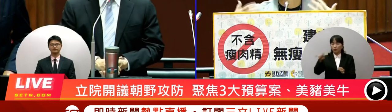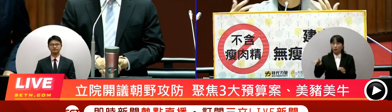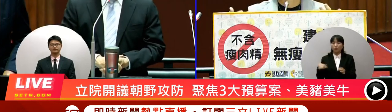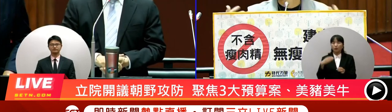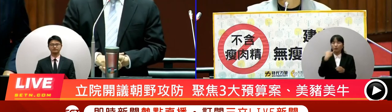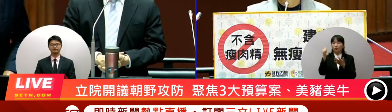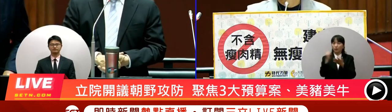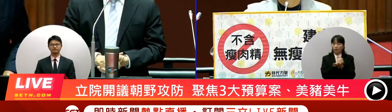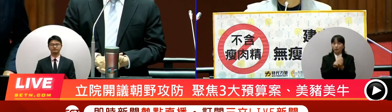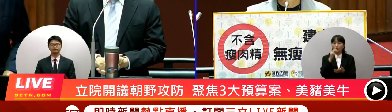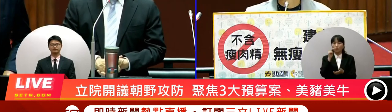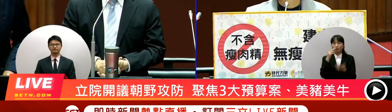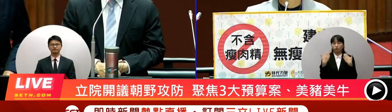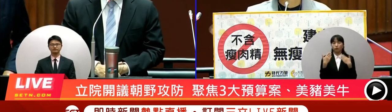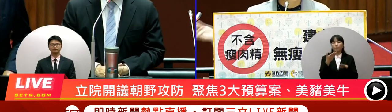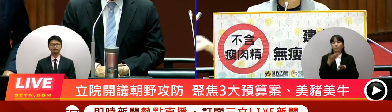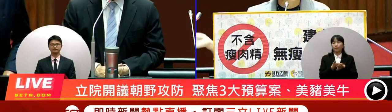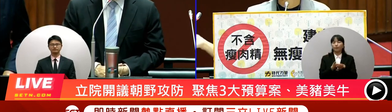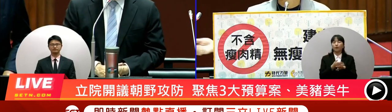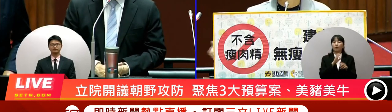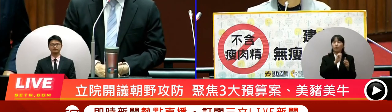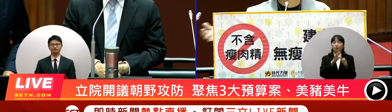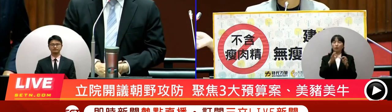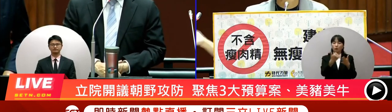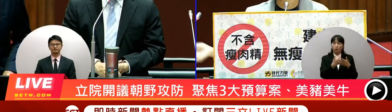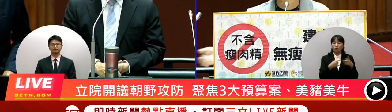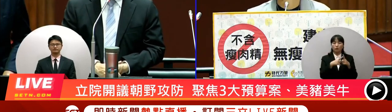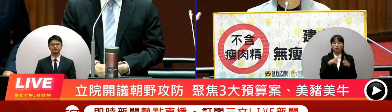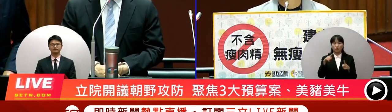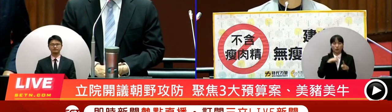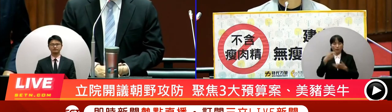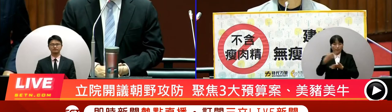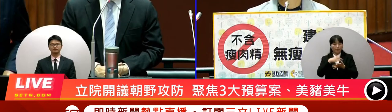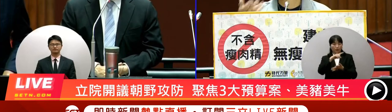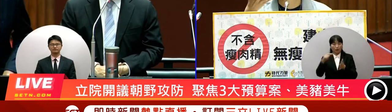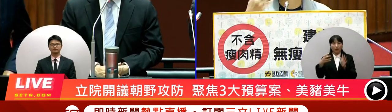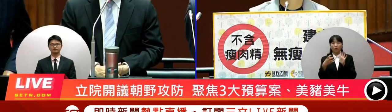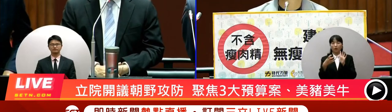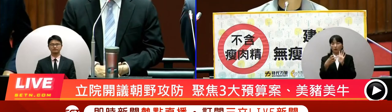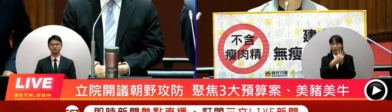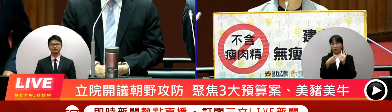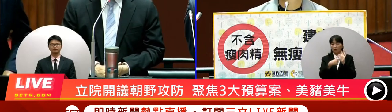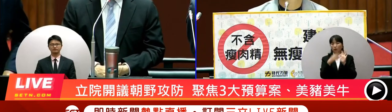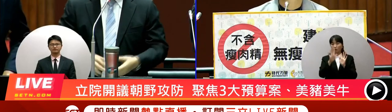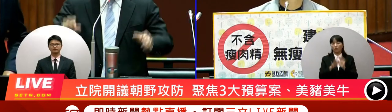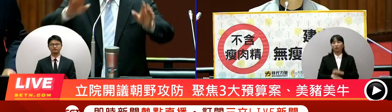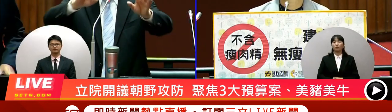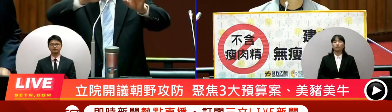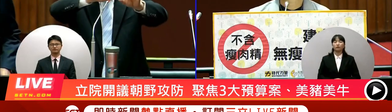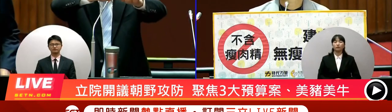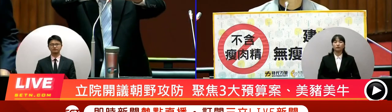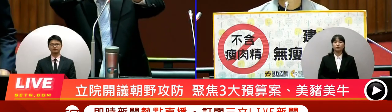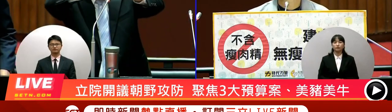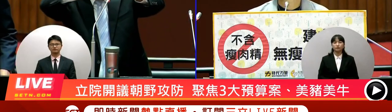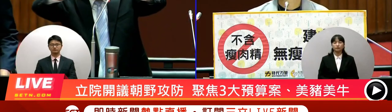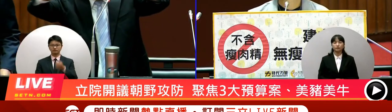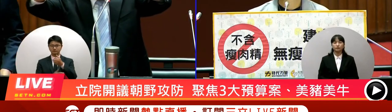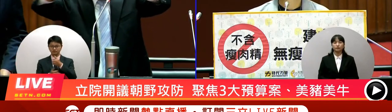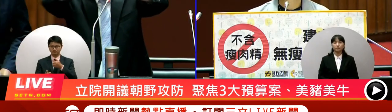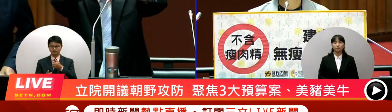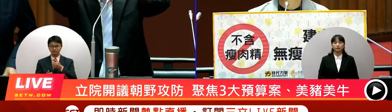他们也可以很放心，就是告诉消费者他们的产品是不是可以来做这个。 这个委员，那个